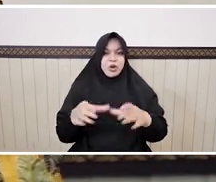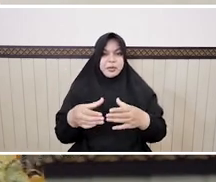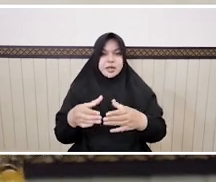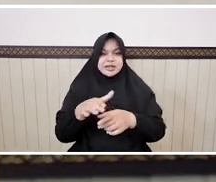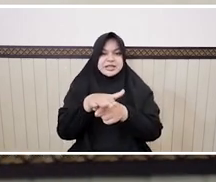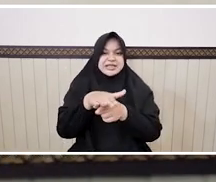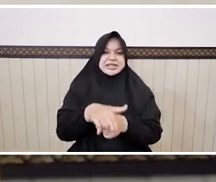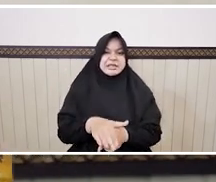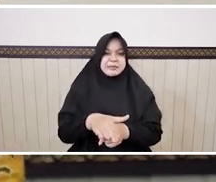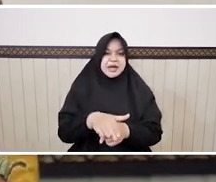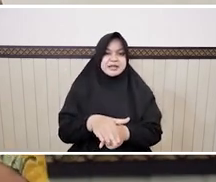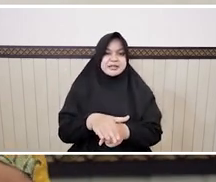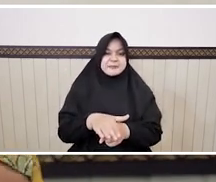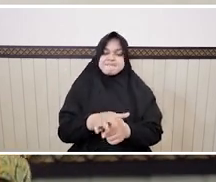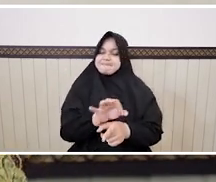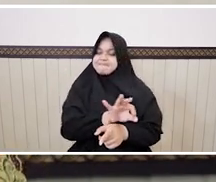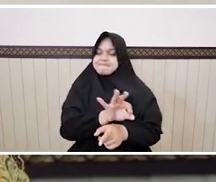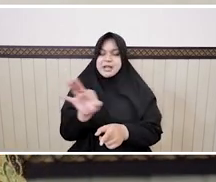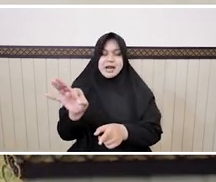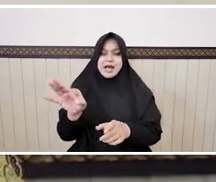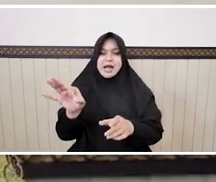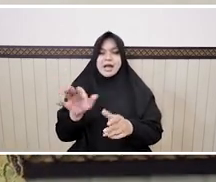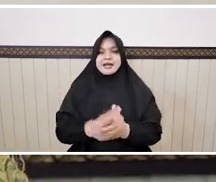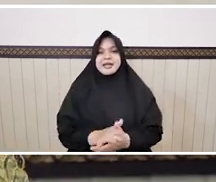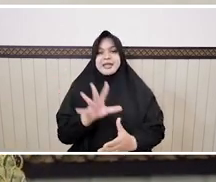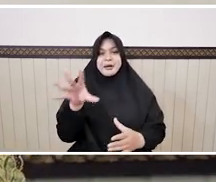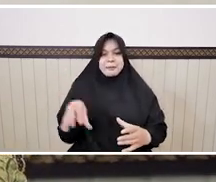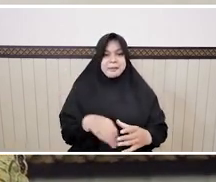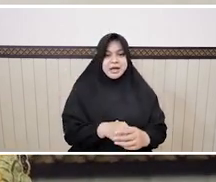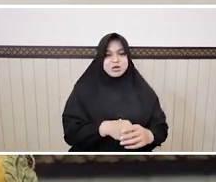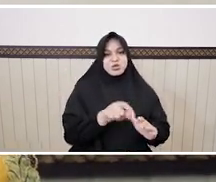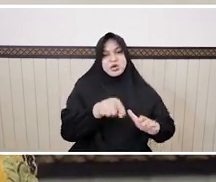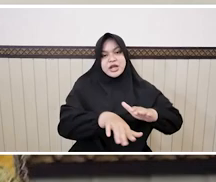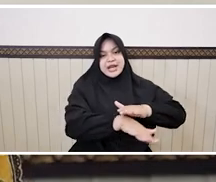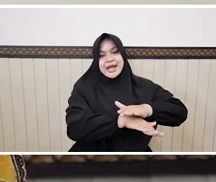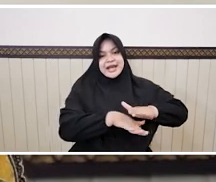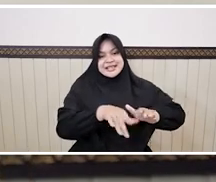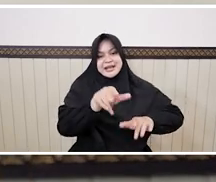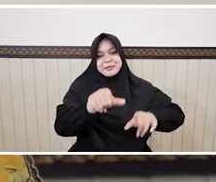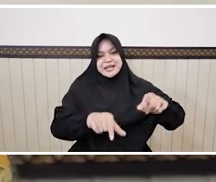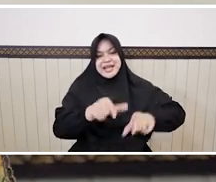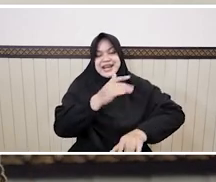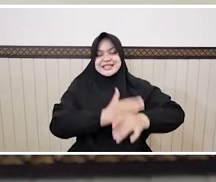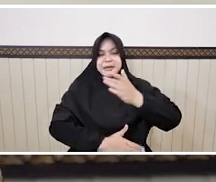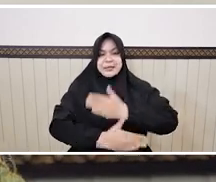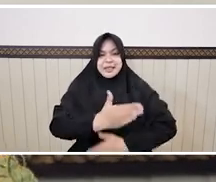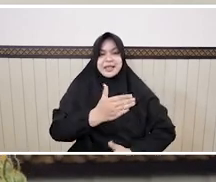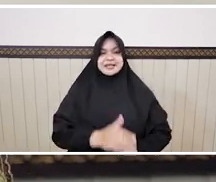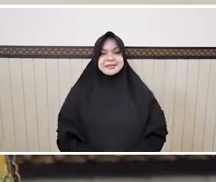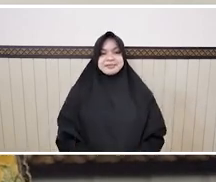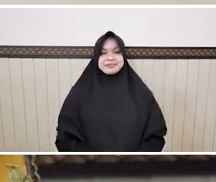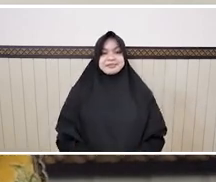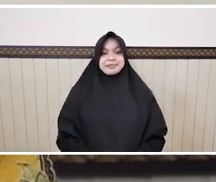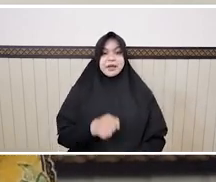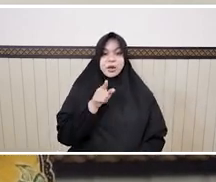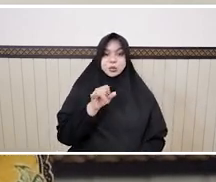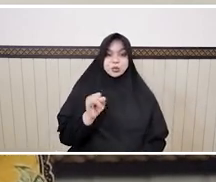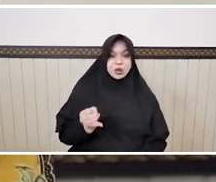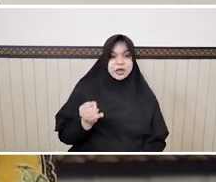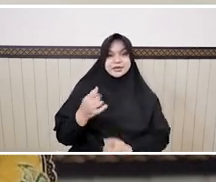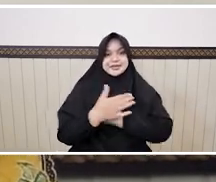diskriminasi atas nama apapun termasuk atas dasar penyandang disabilitas juga